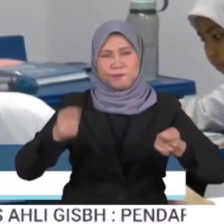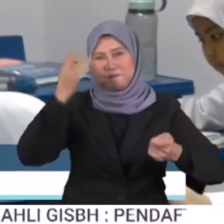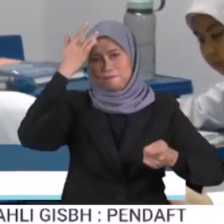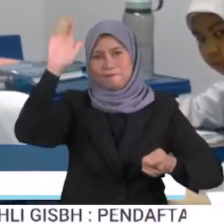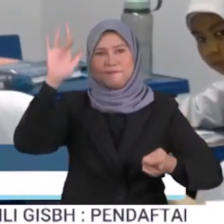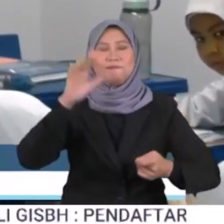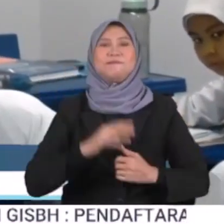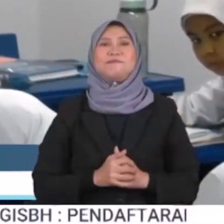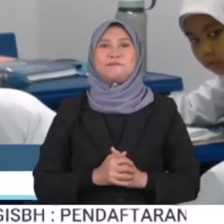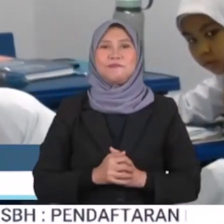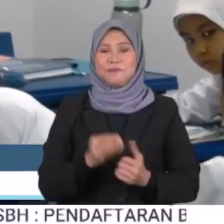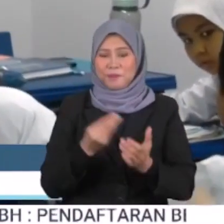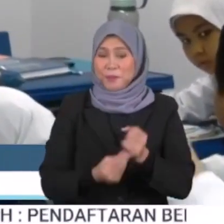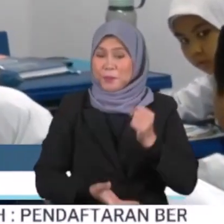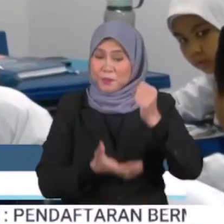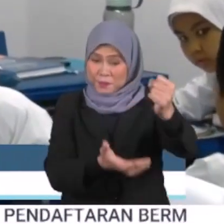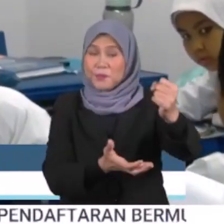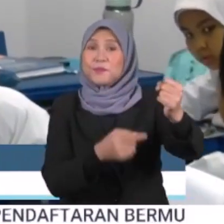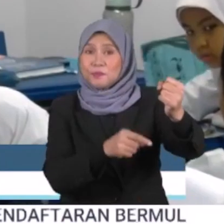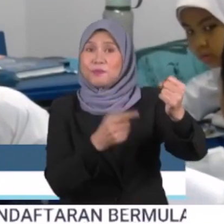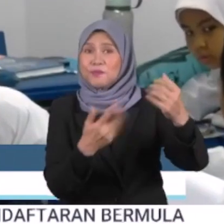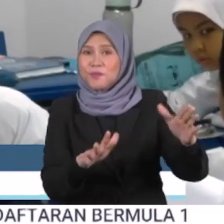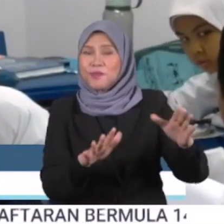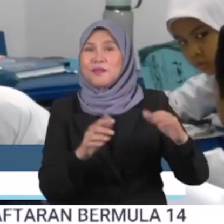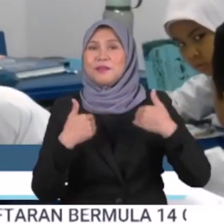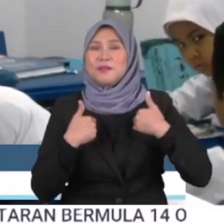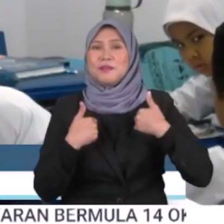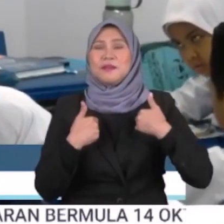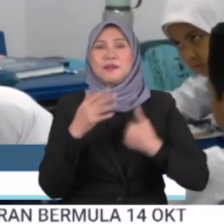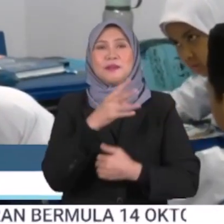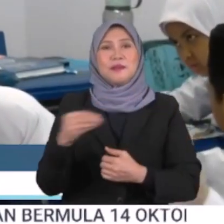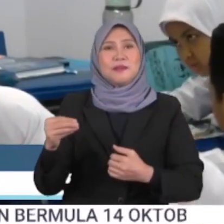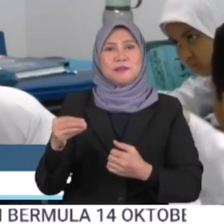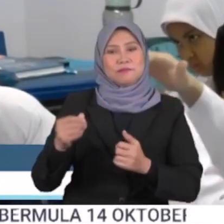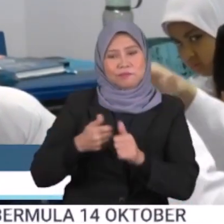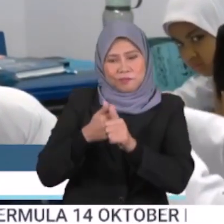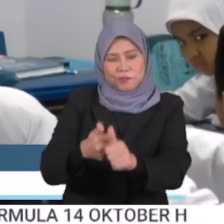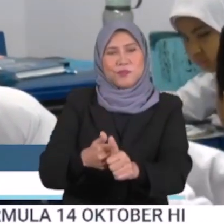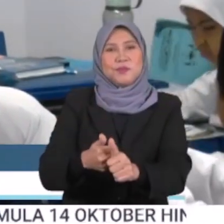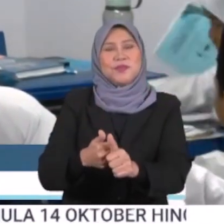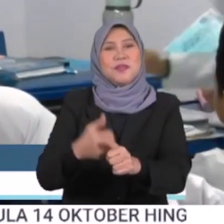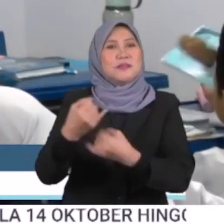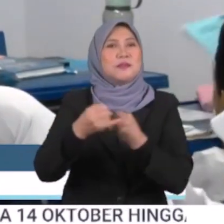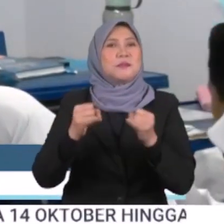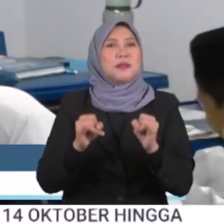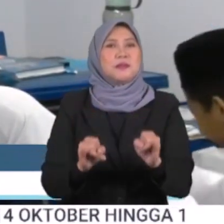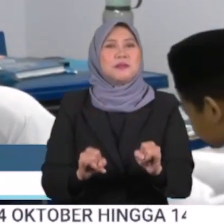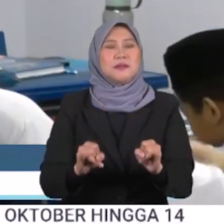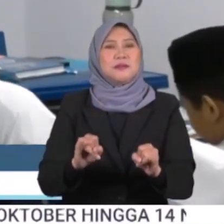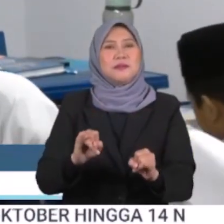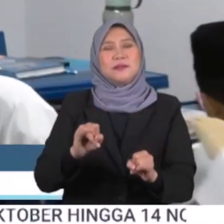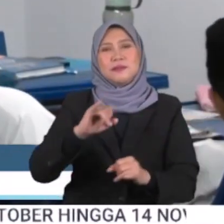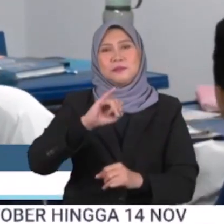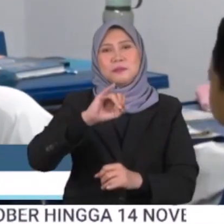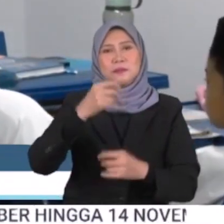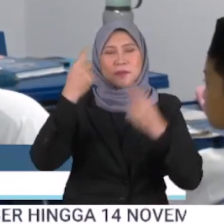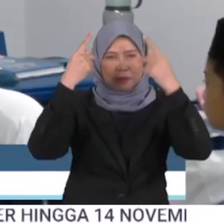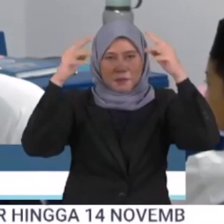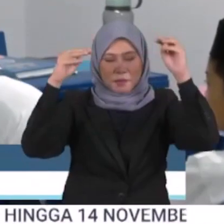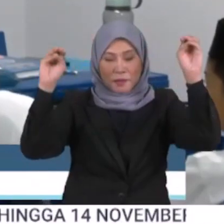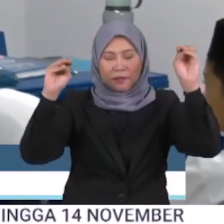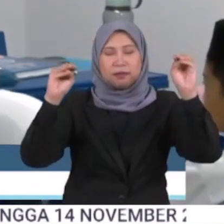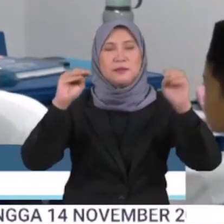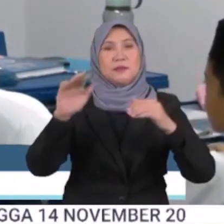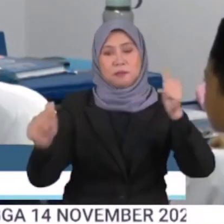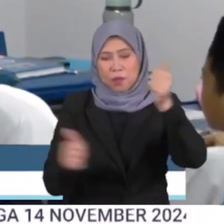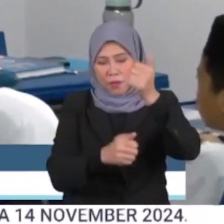holistik. Peruntukan telah diberi, pelan transformasi afalah didasari. Jabatan Perdana Menteri, Hal Ehwal Agama dan semua agensi